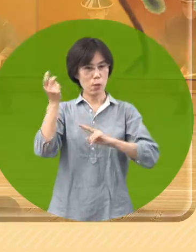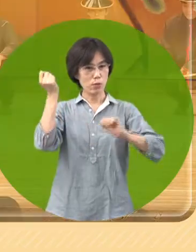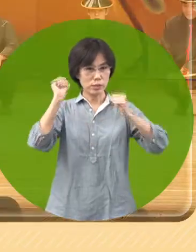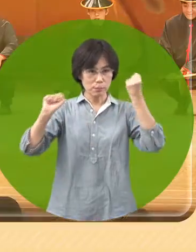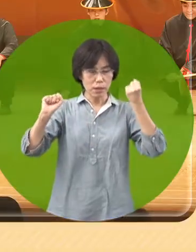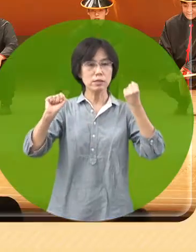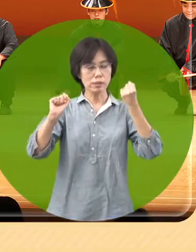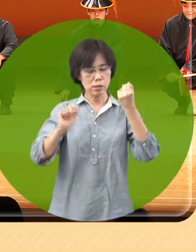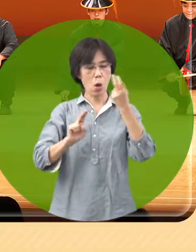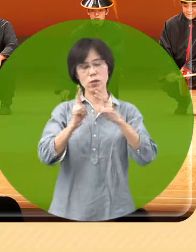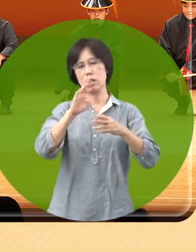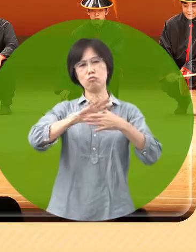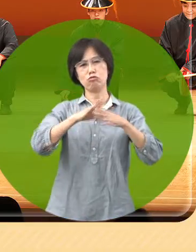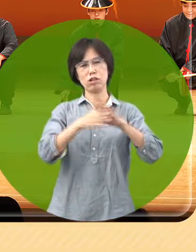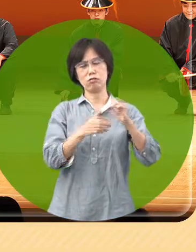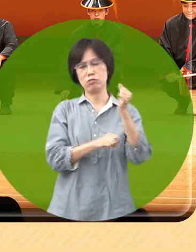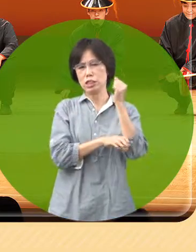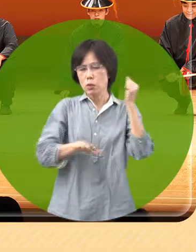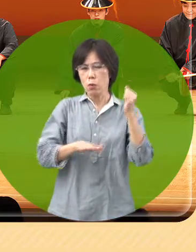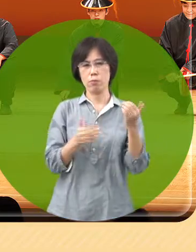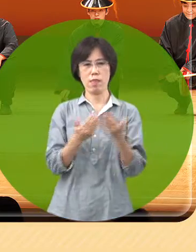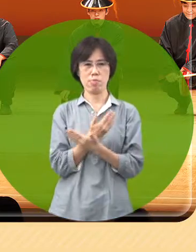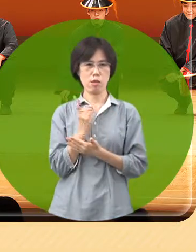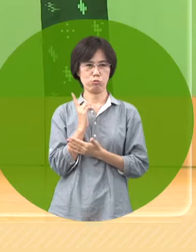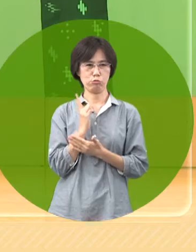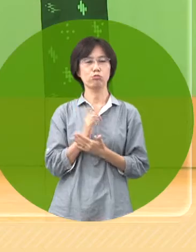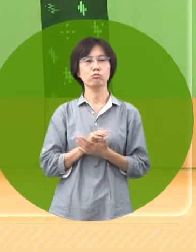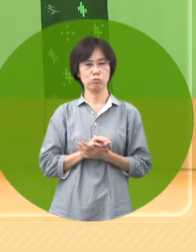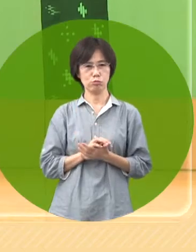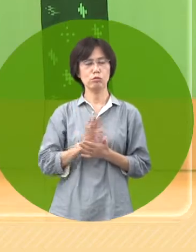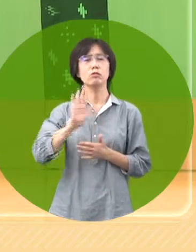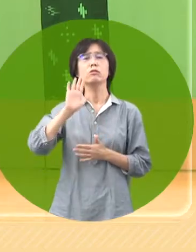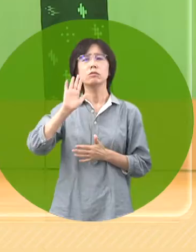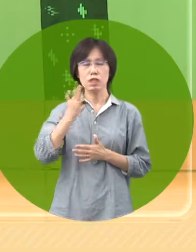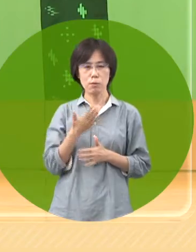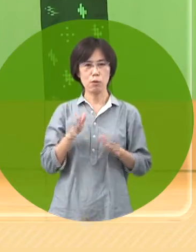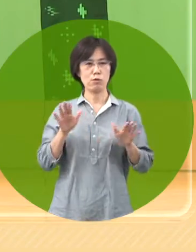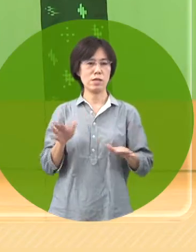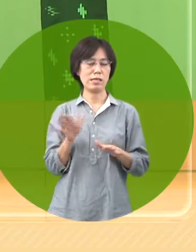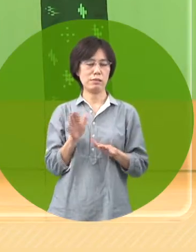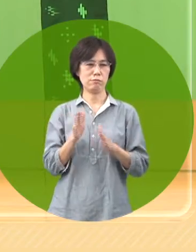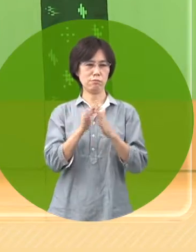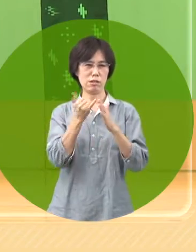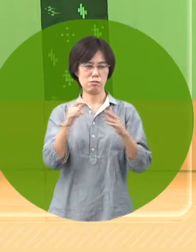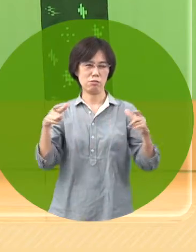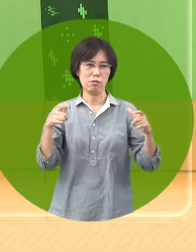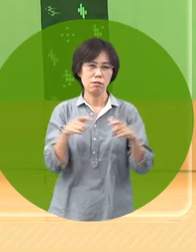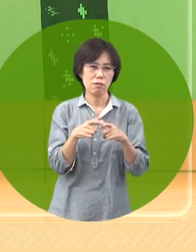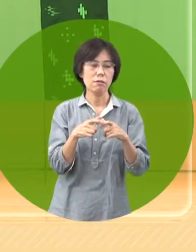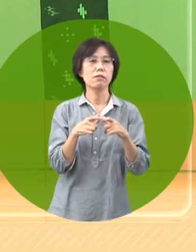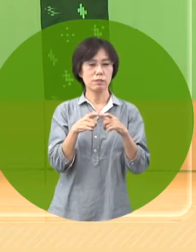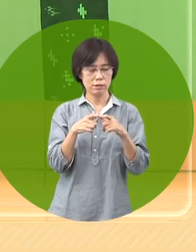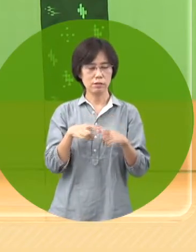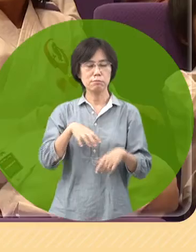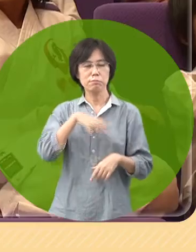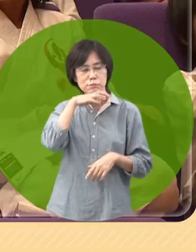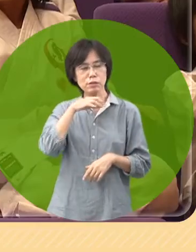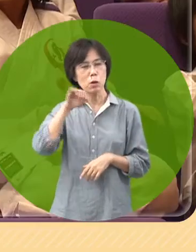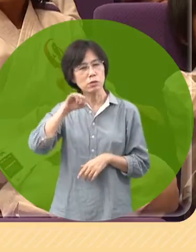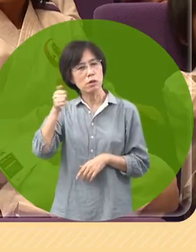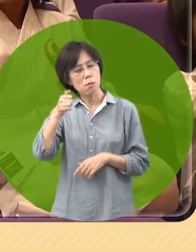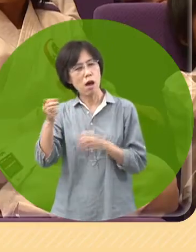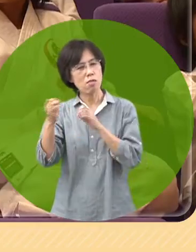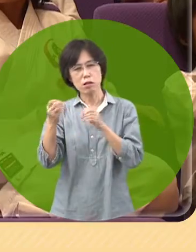文化の基礎となっています。ところが近年は核家族化が進み、お年寄りと話す機会が